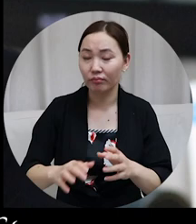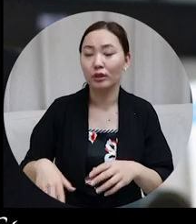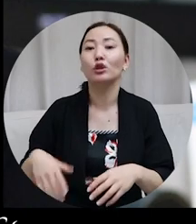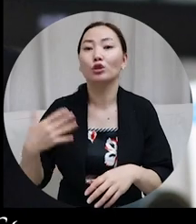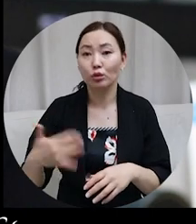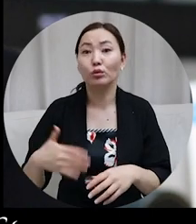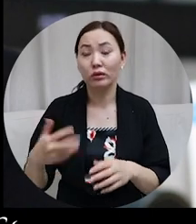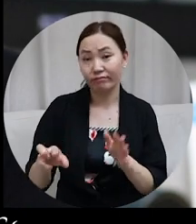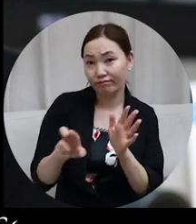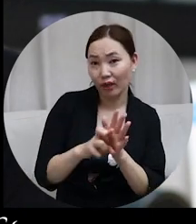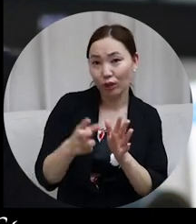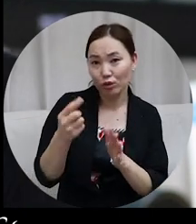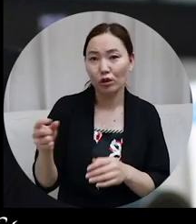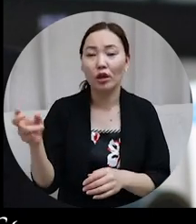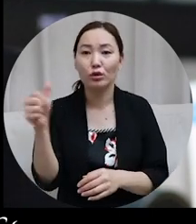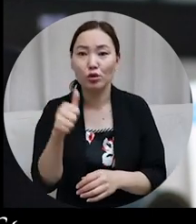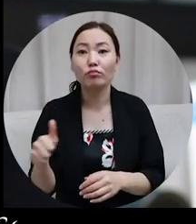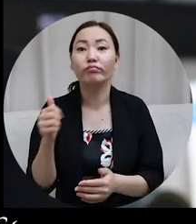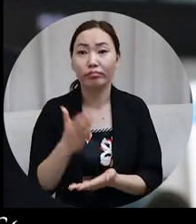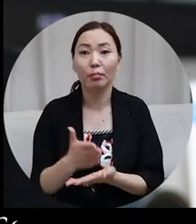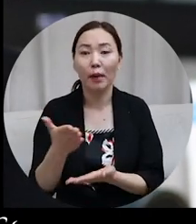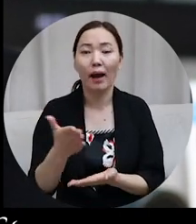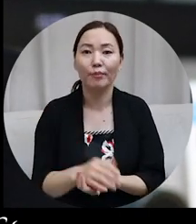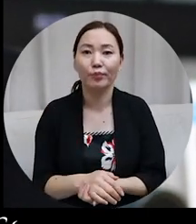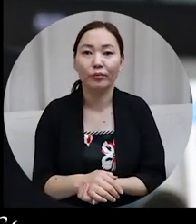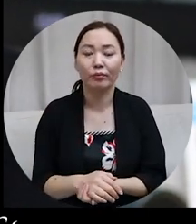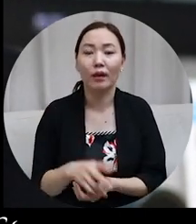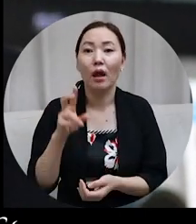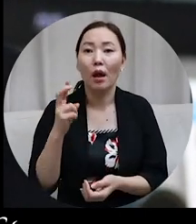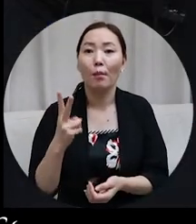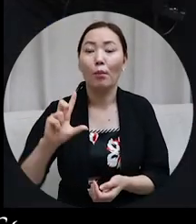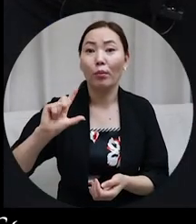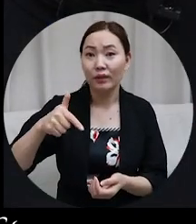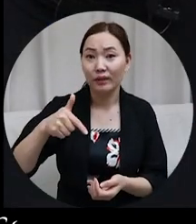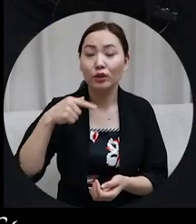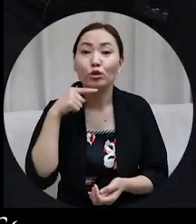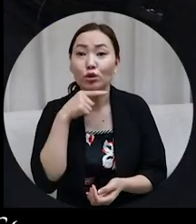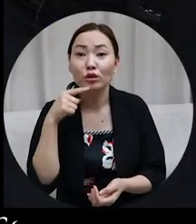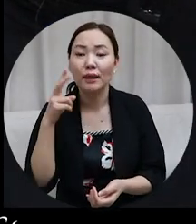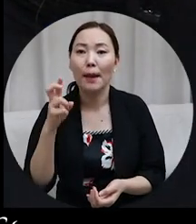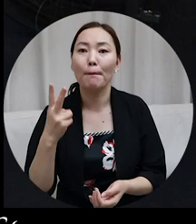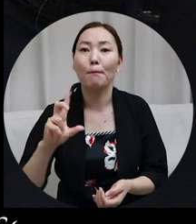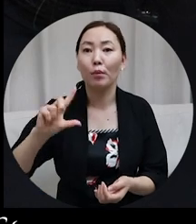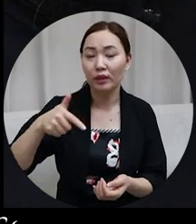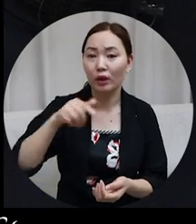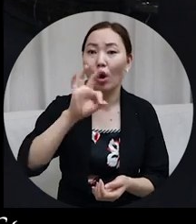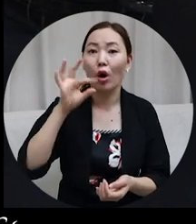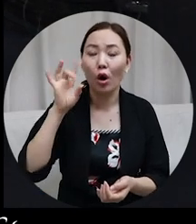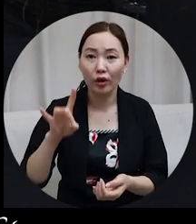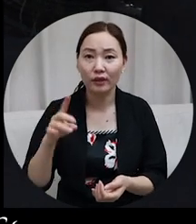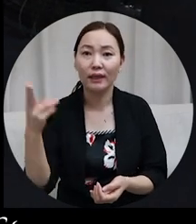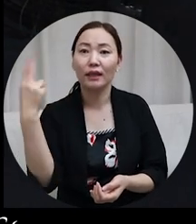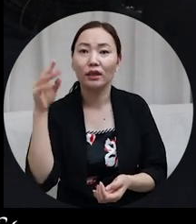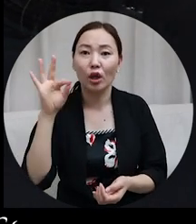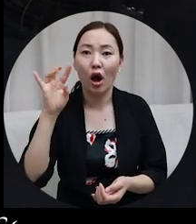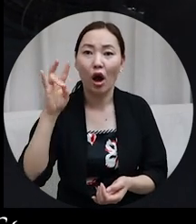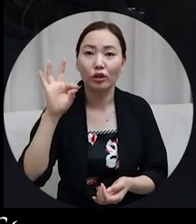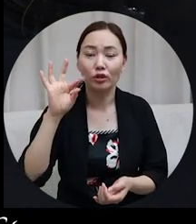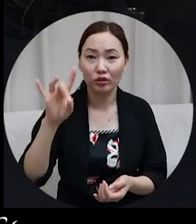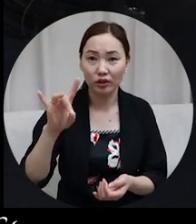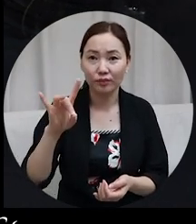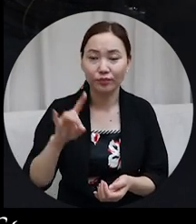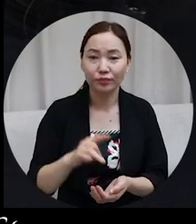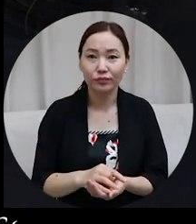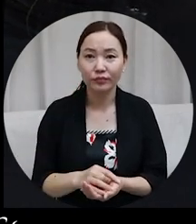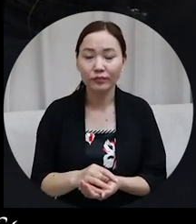эмнэлэг судлаа, сонгоо бол ингээд тархи хашлгаад байт юм бэлээ л дээ. Би тэгээгүй сонгоол очиол уулцсан чинь асаа нэмлэг бол бүлэг